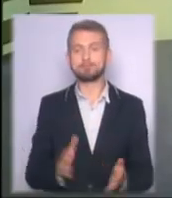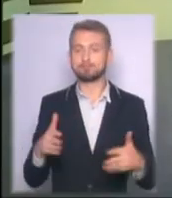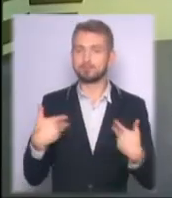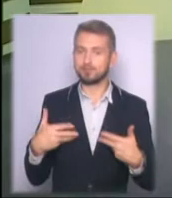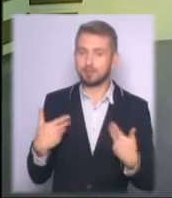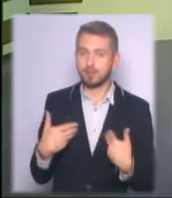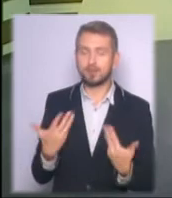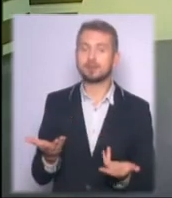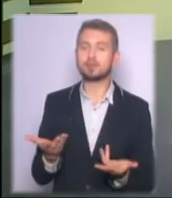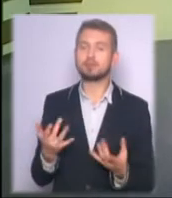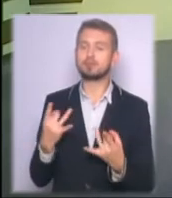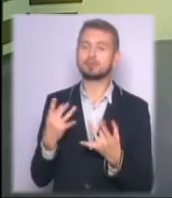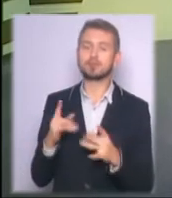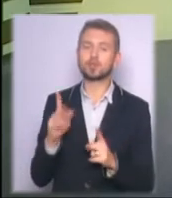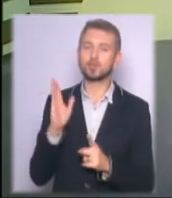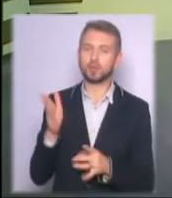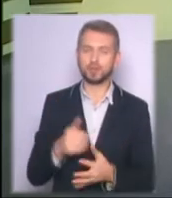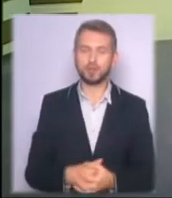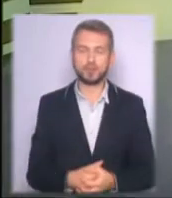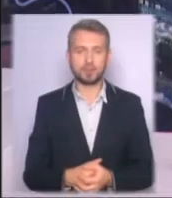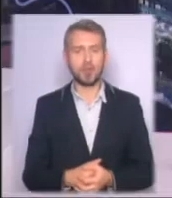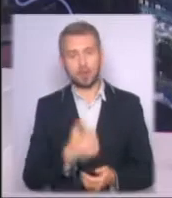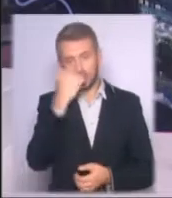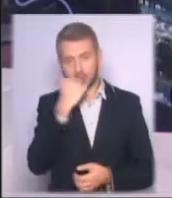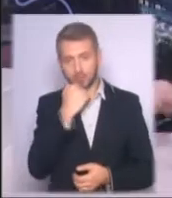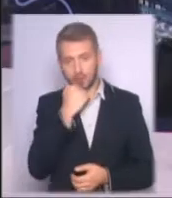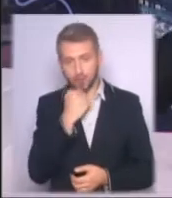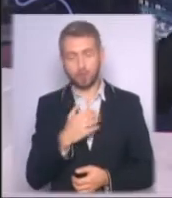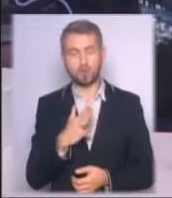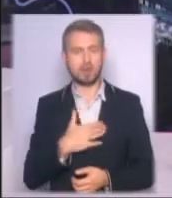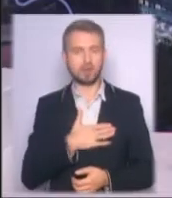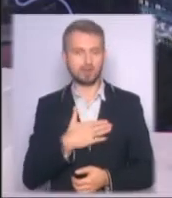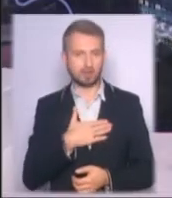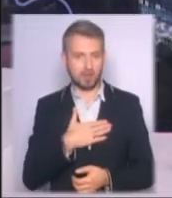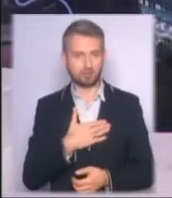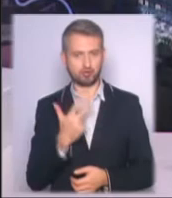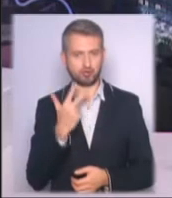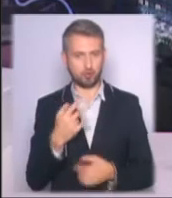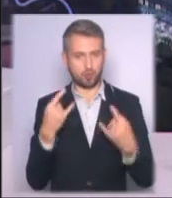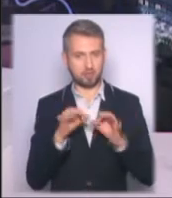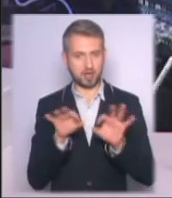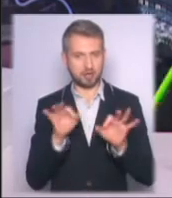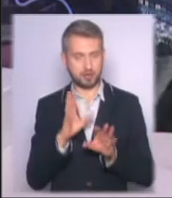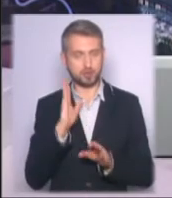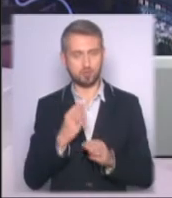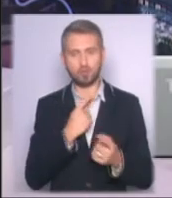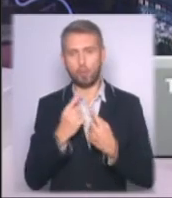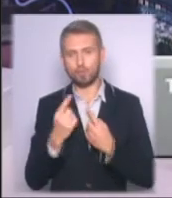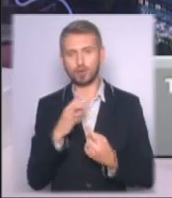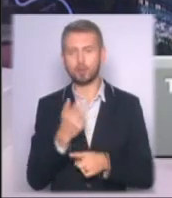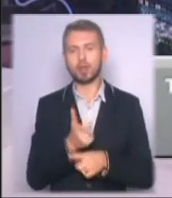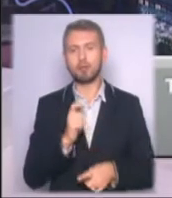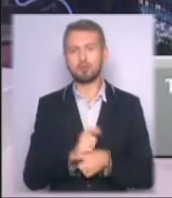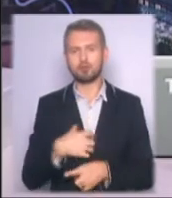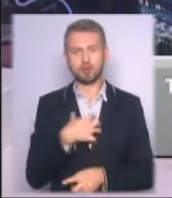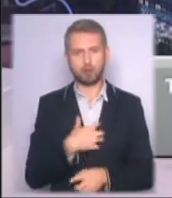тебе вітати. Прононсуй, будь ласка. Дякую, Олексію. В нашій передачі і в наших передачах, в трьох передачах «Столиця» ми будемо говорити про найбільш актуальні